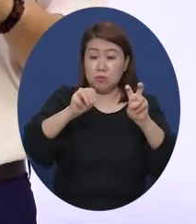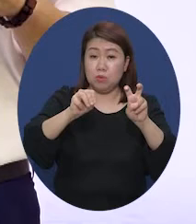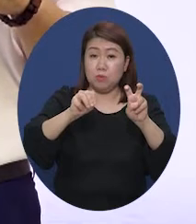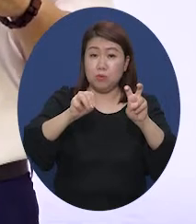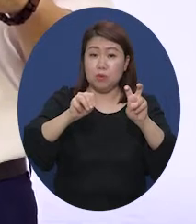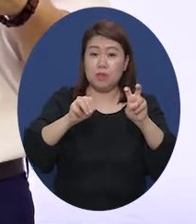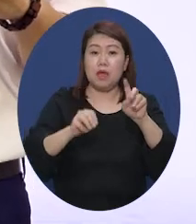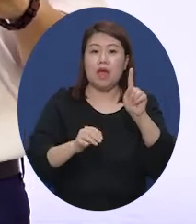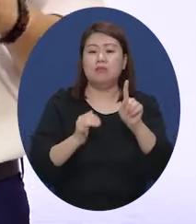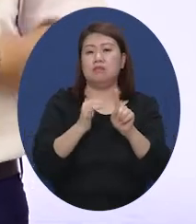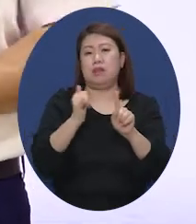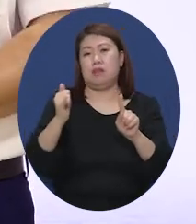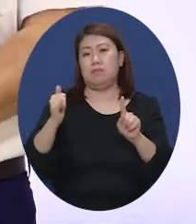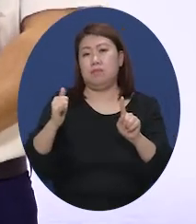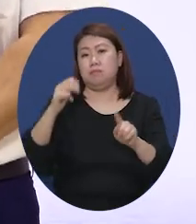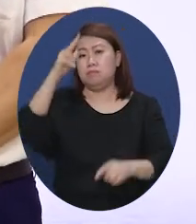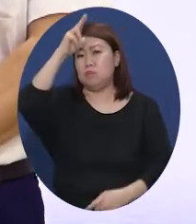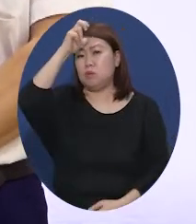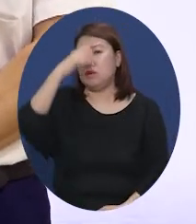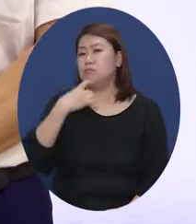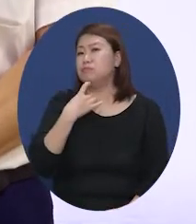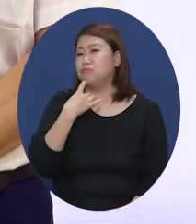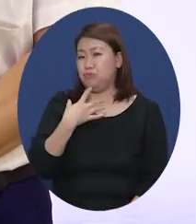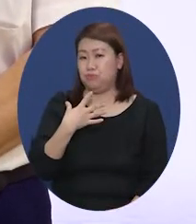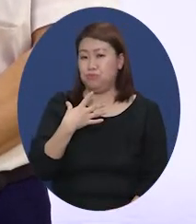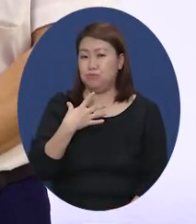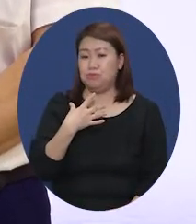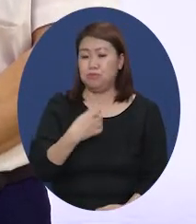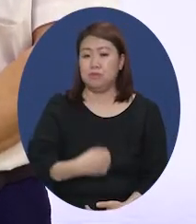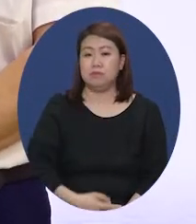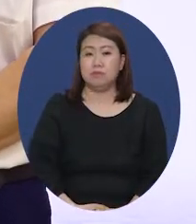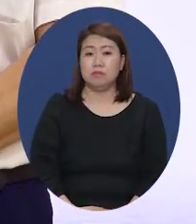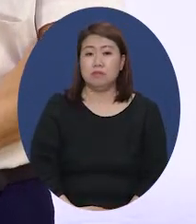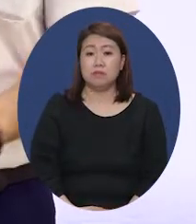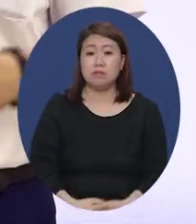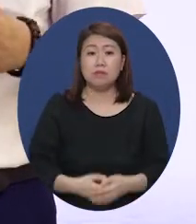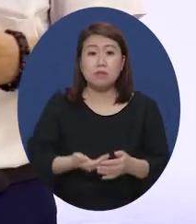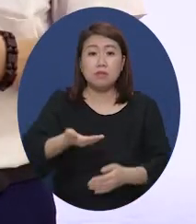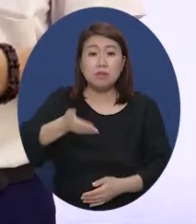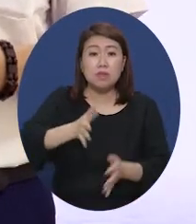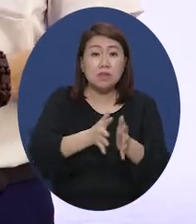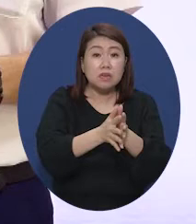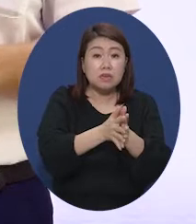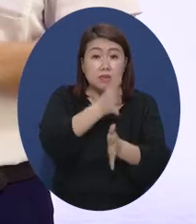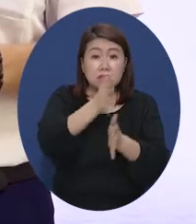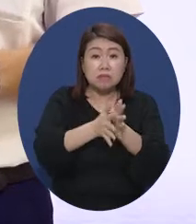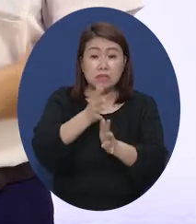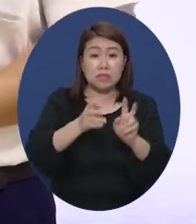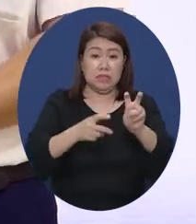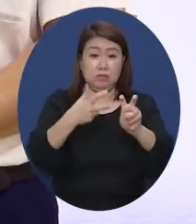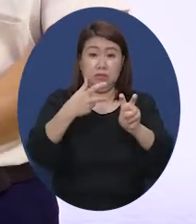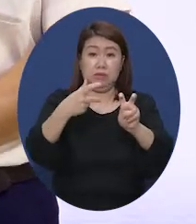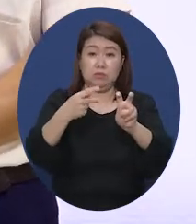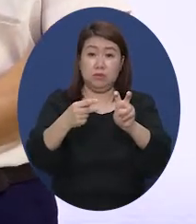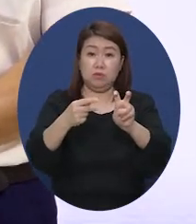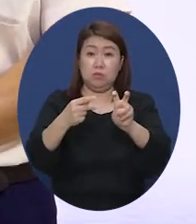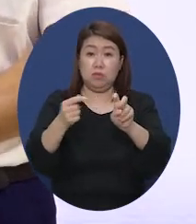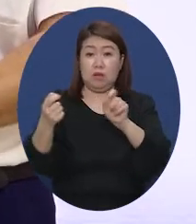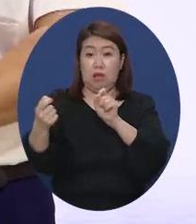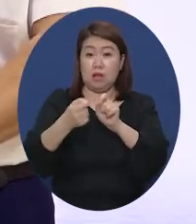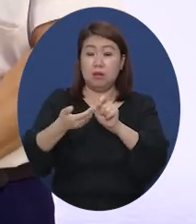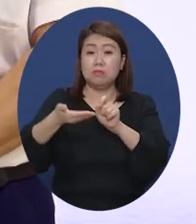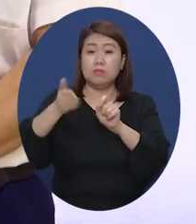20km당 그죠? 한 명의 경찰관이 서 있는 꼴이다. 근데 일반 시내에서는 20km가 가까운